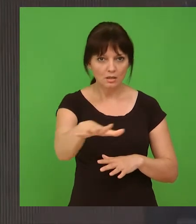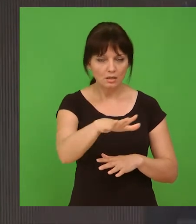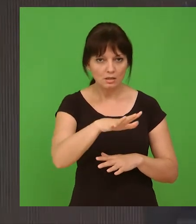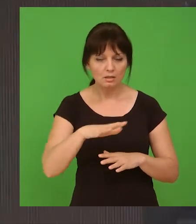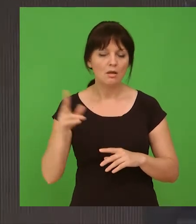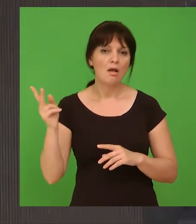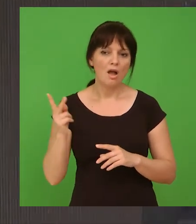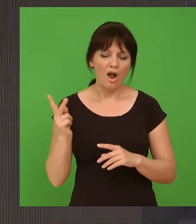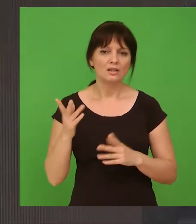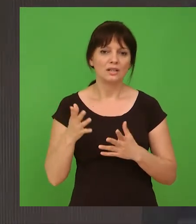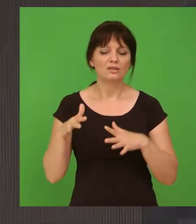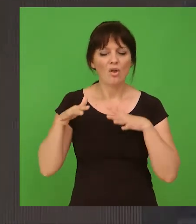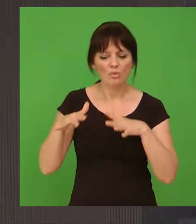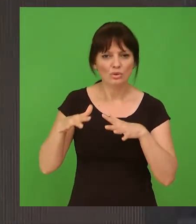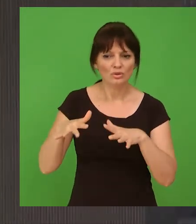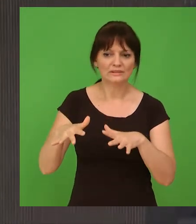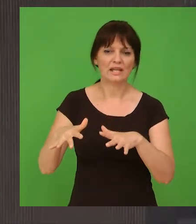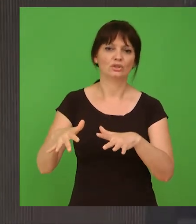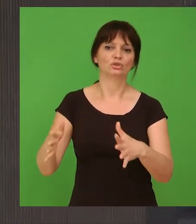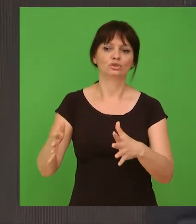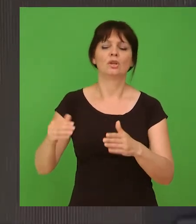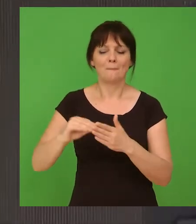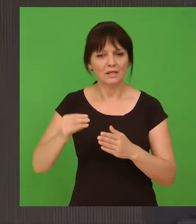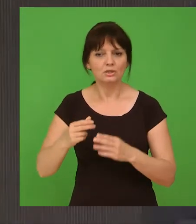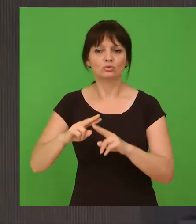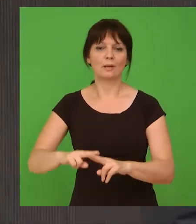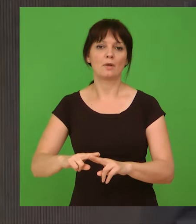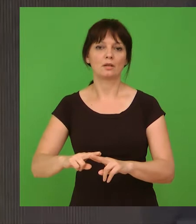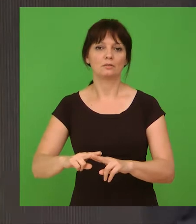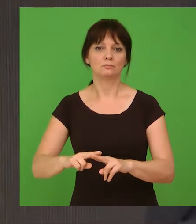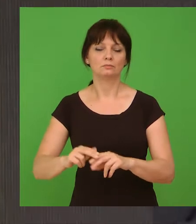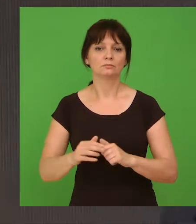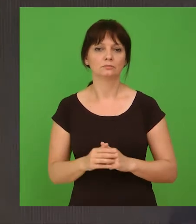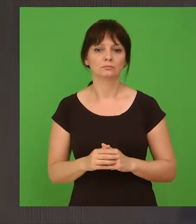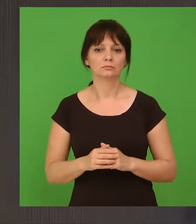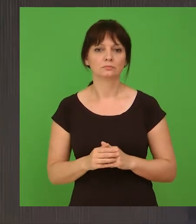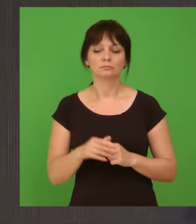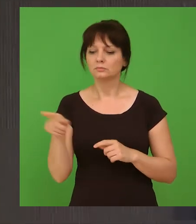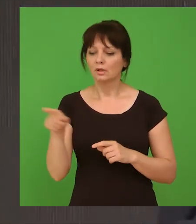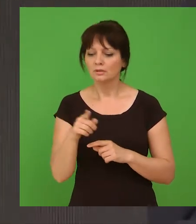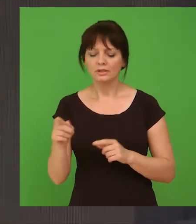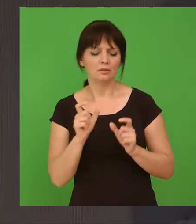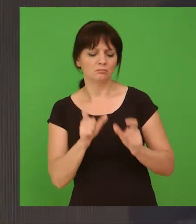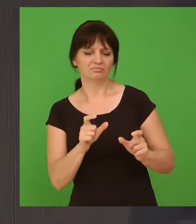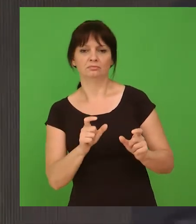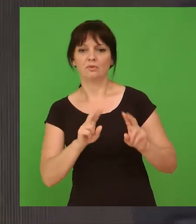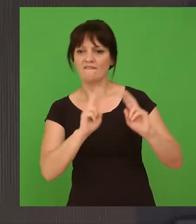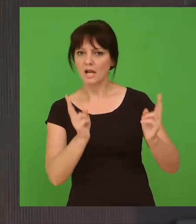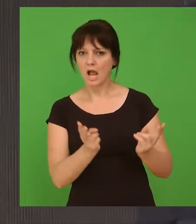akik az olvasztó tégei üldöztetése ellenére megmaradtatok. Megtagadtátok, hogy megfeleljetek a